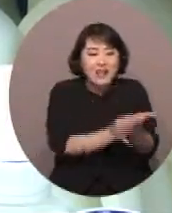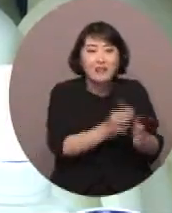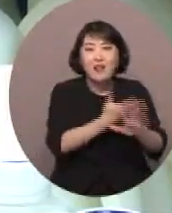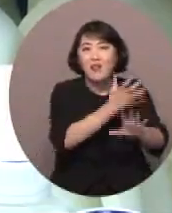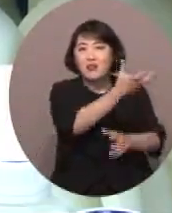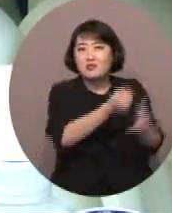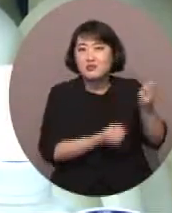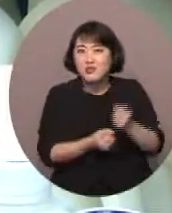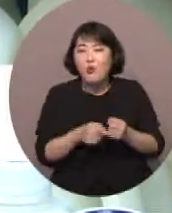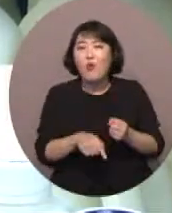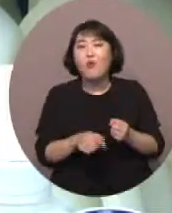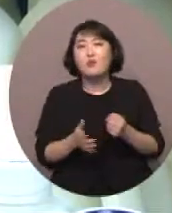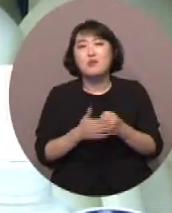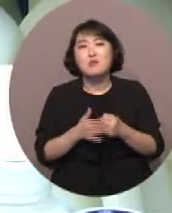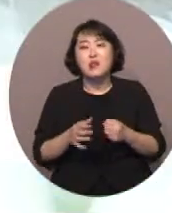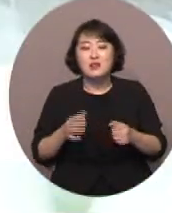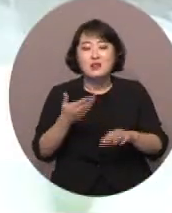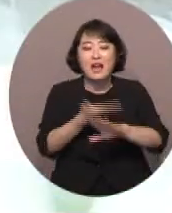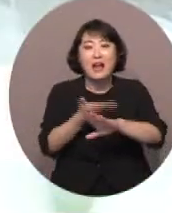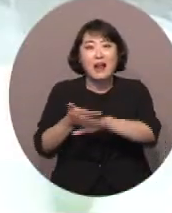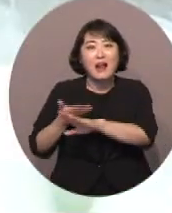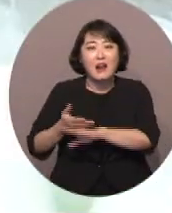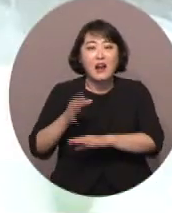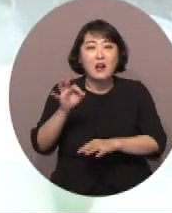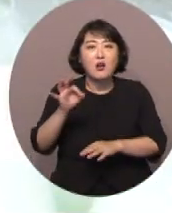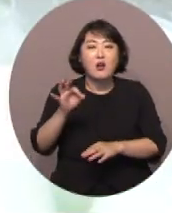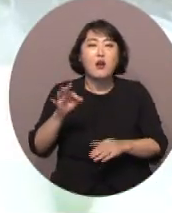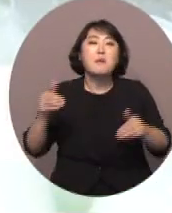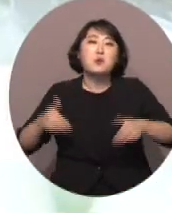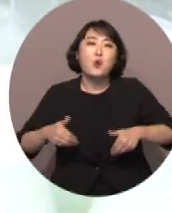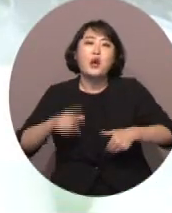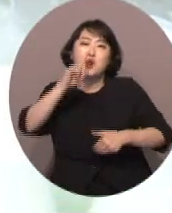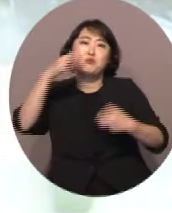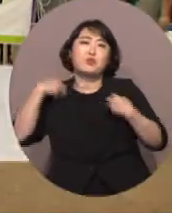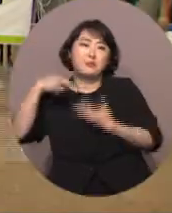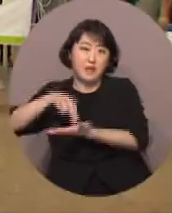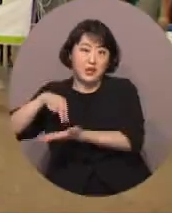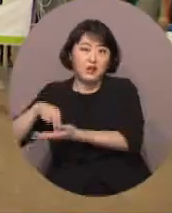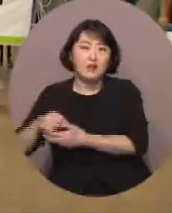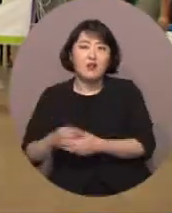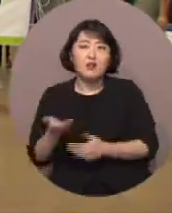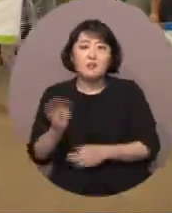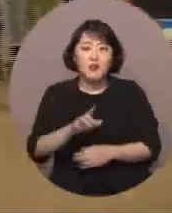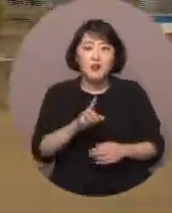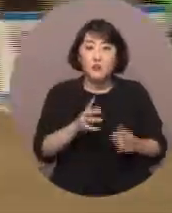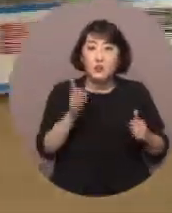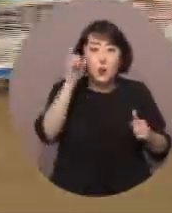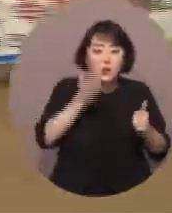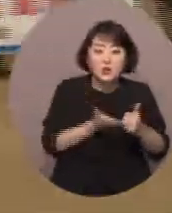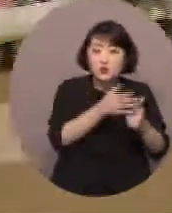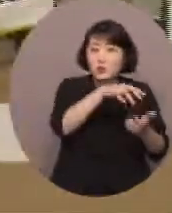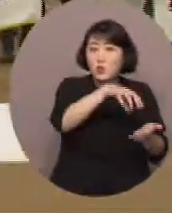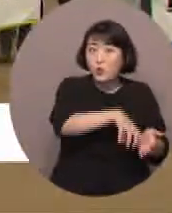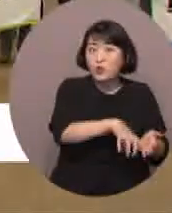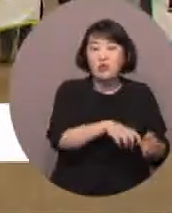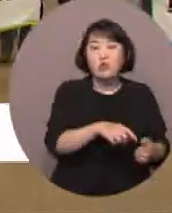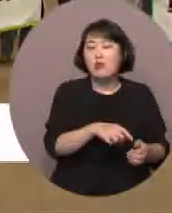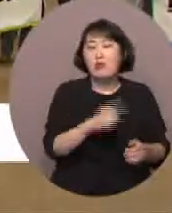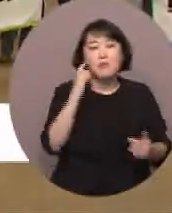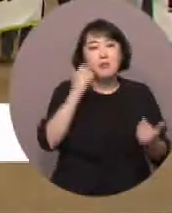맞은 낙농가에 차등가격제는 꼭 필요하다는 게 정부의 입장입니다. 하지만 낙농업계는 강하게